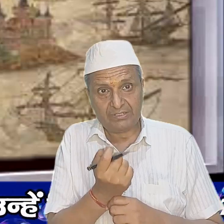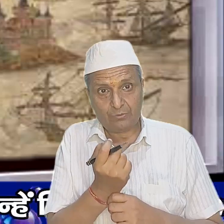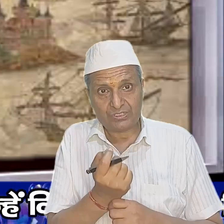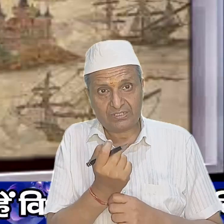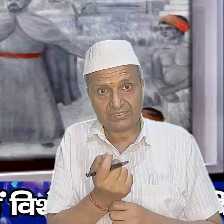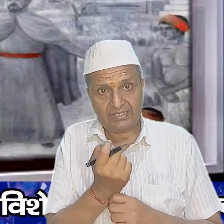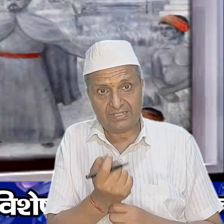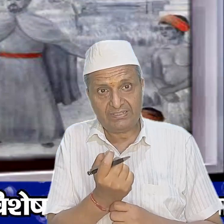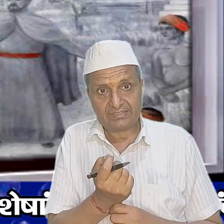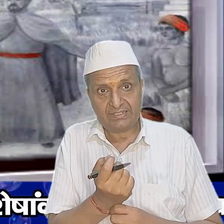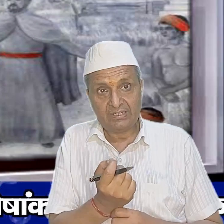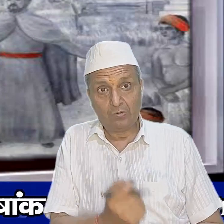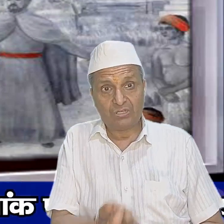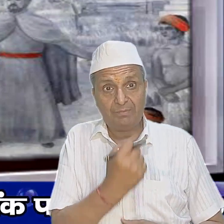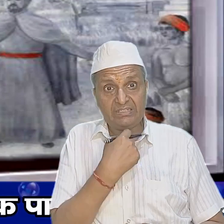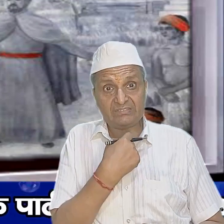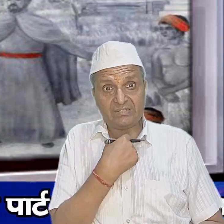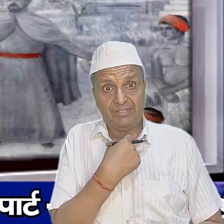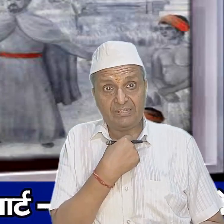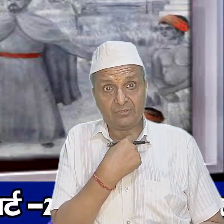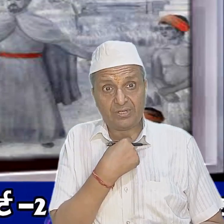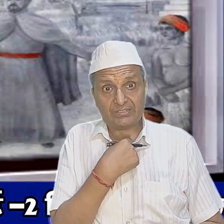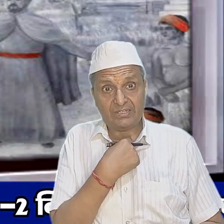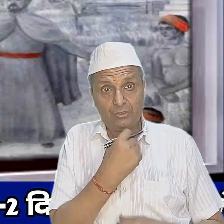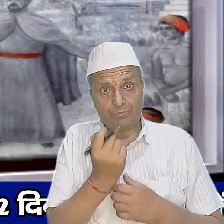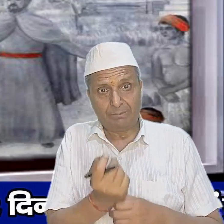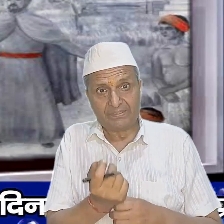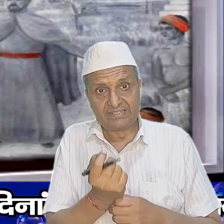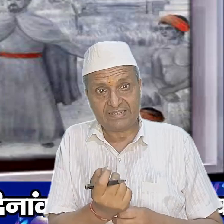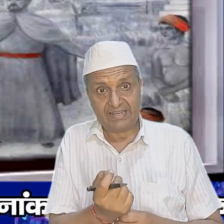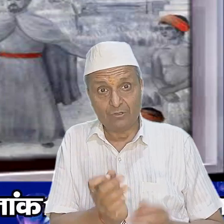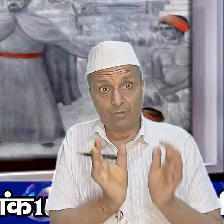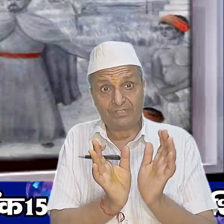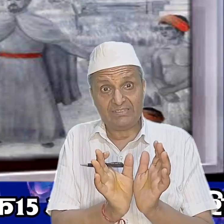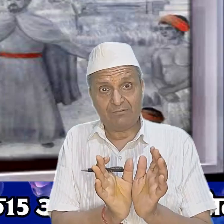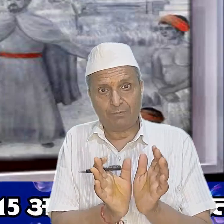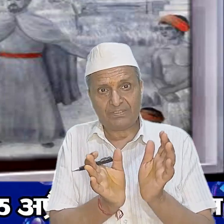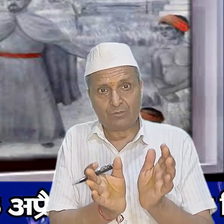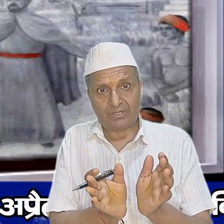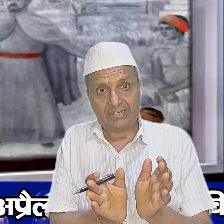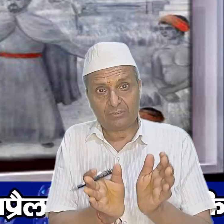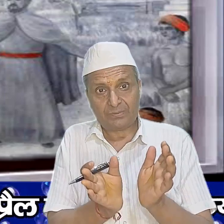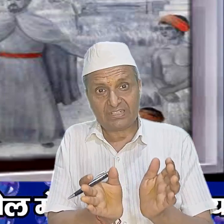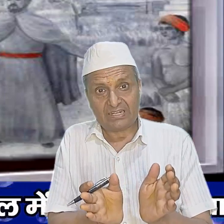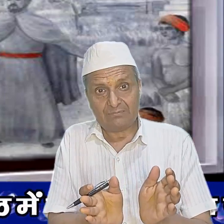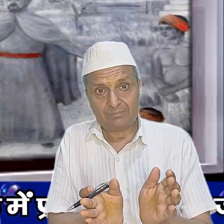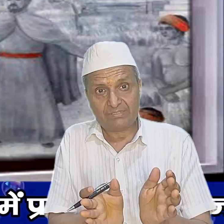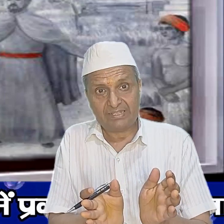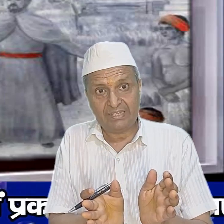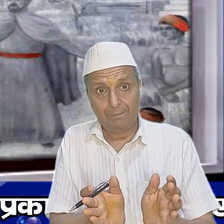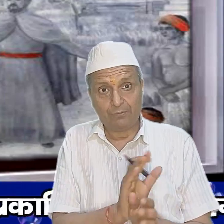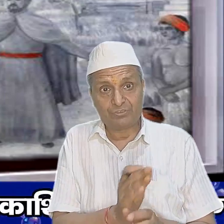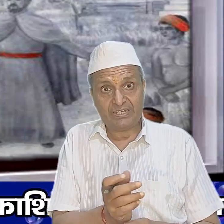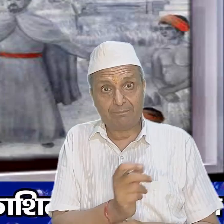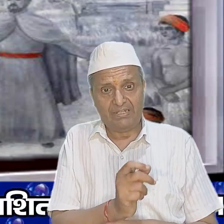की सफाई में कलाकार था, बोलने में नायाब बादशाह था, अपनी बातों का हाथ से सफाई दिखाता था, चमत्कार दिखाता था, तुम्हारे बुखार हो रहा है, तुम्हारे दर्द